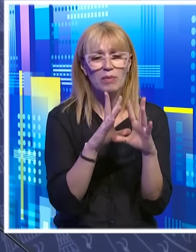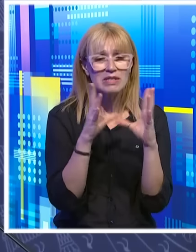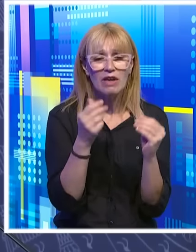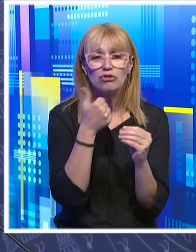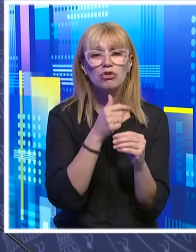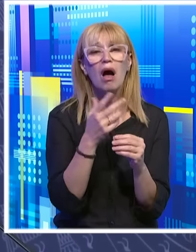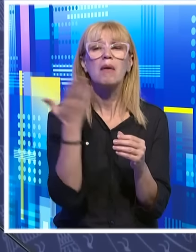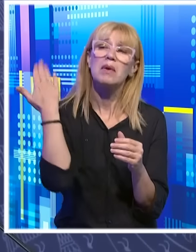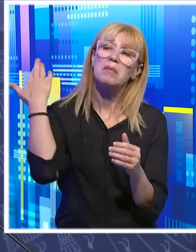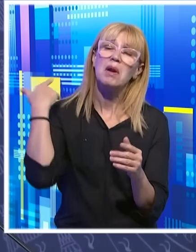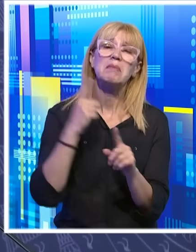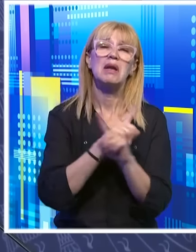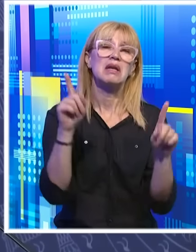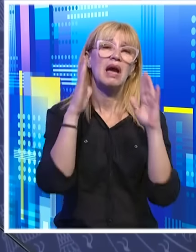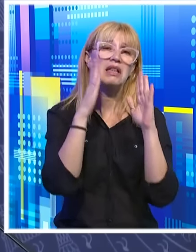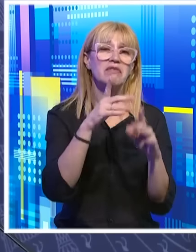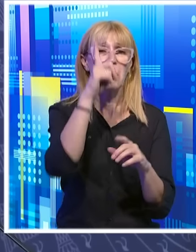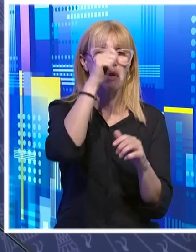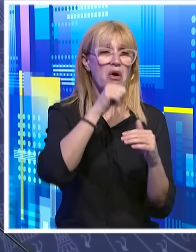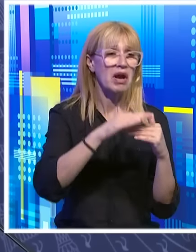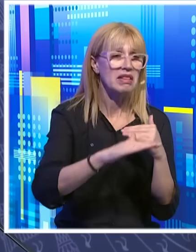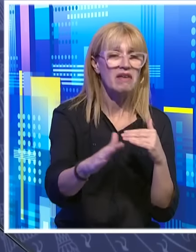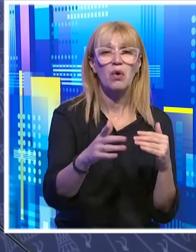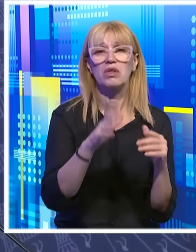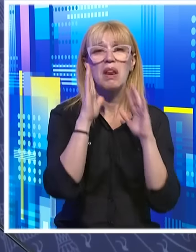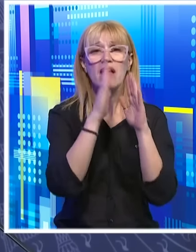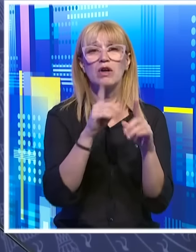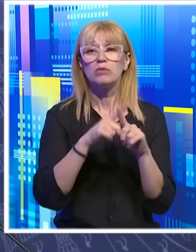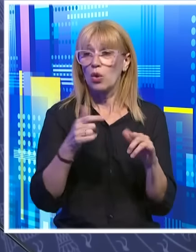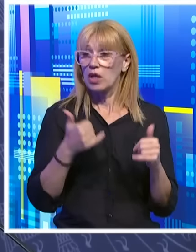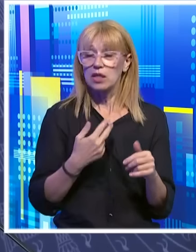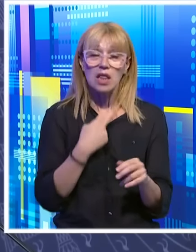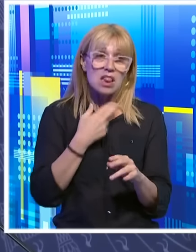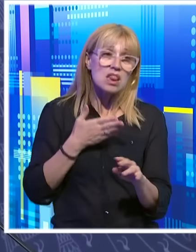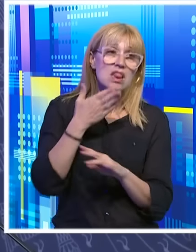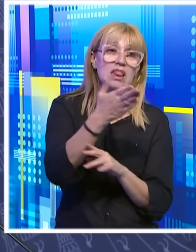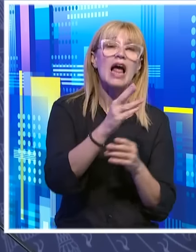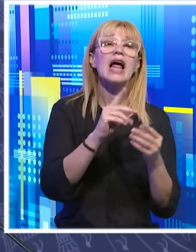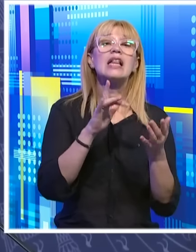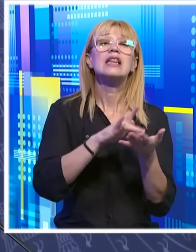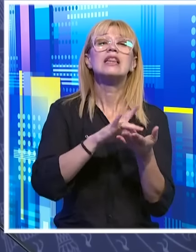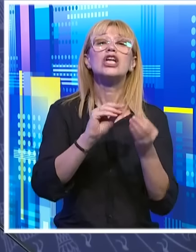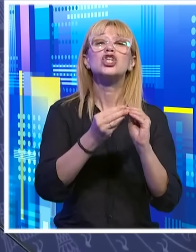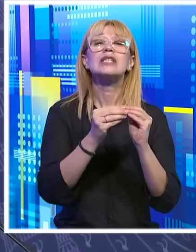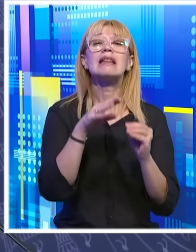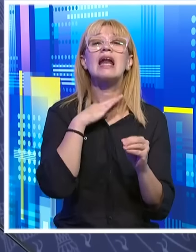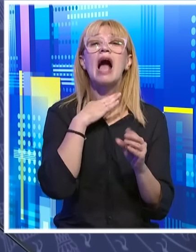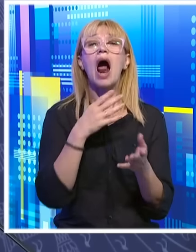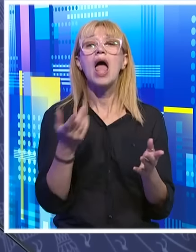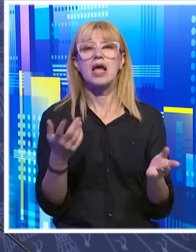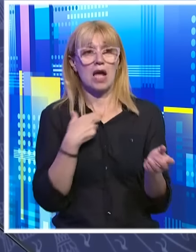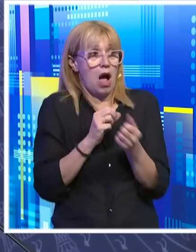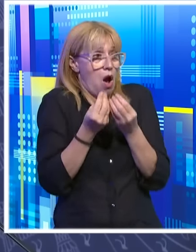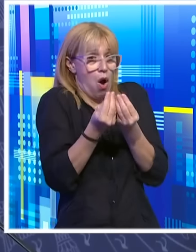verovali mnogi. Ni u Beograd na vodi, pa danas zato ne mogu da uđem u galeriju kolika je gužva od njih kad kupuju skupocene stvari